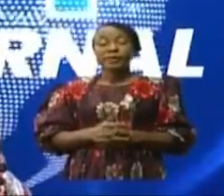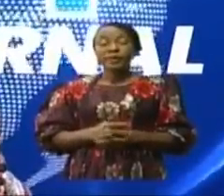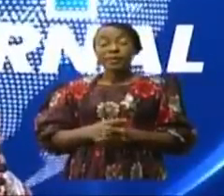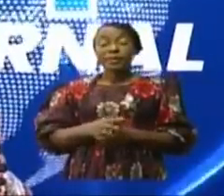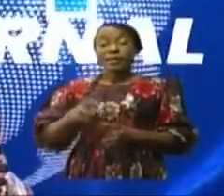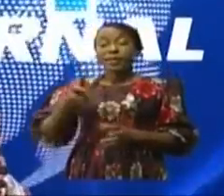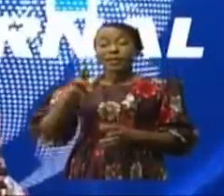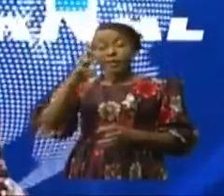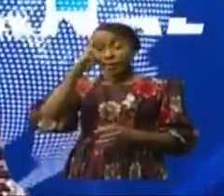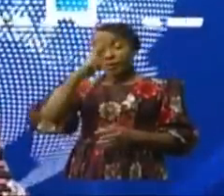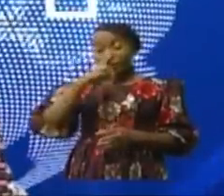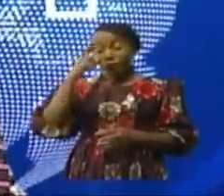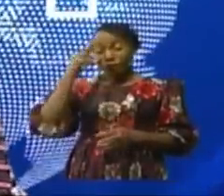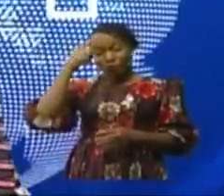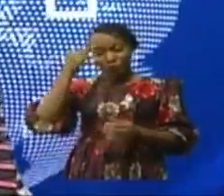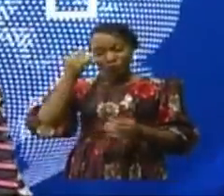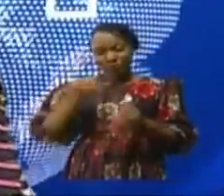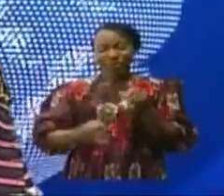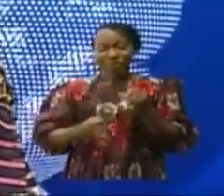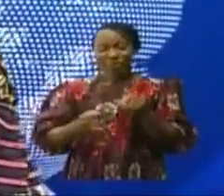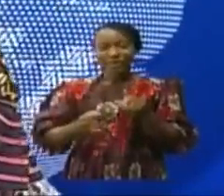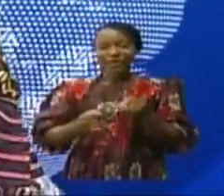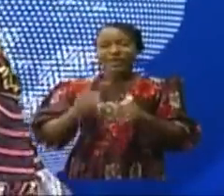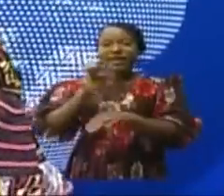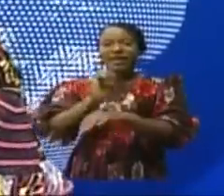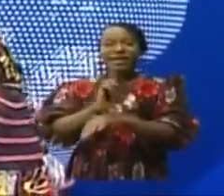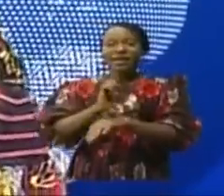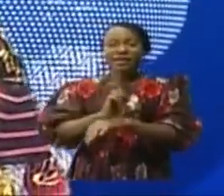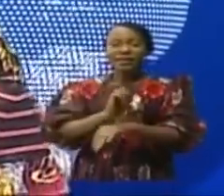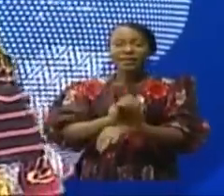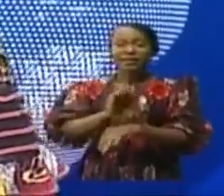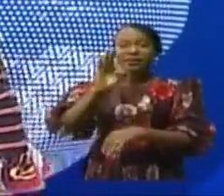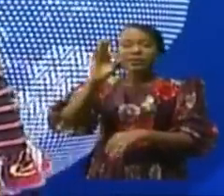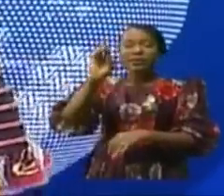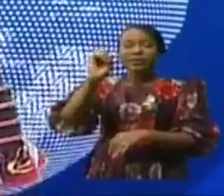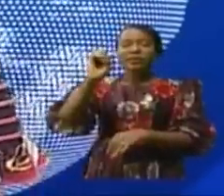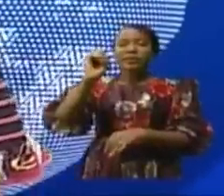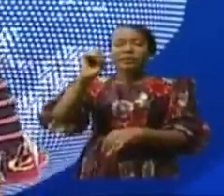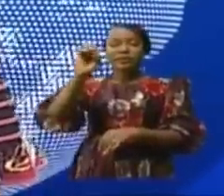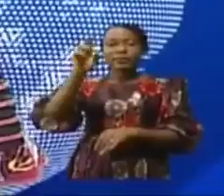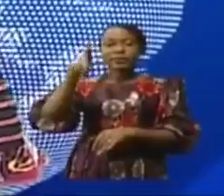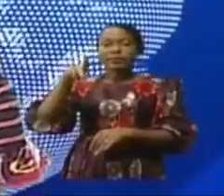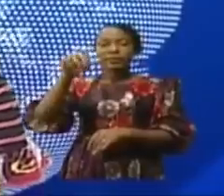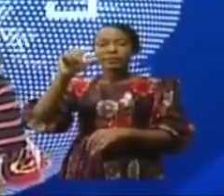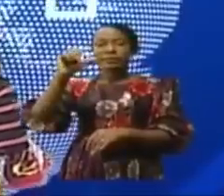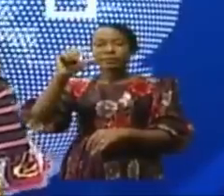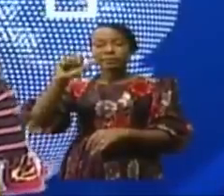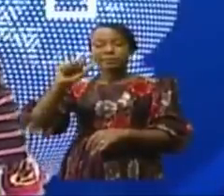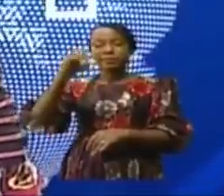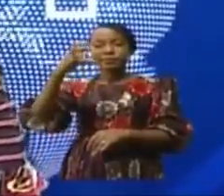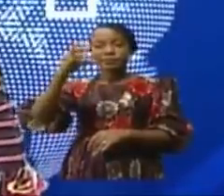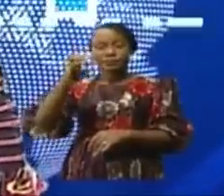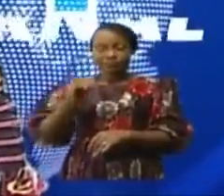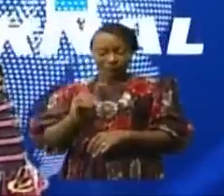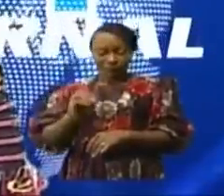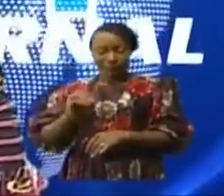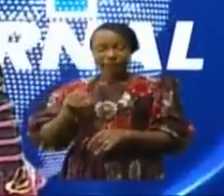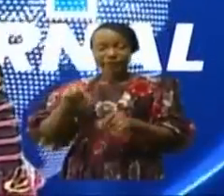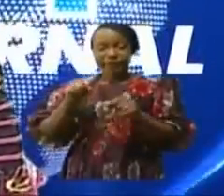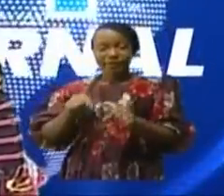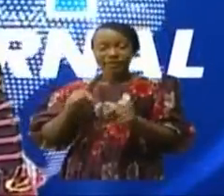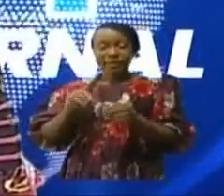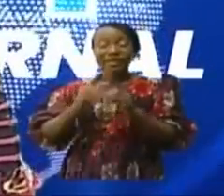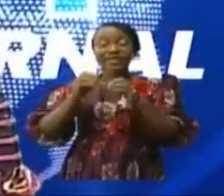Religion pour finir, l'église Fipakou Nzambe Malamou souffle cette année sur sa 55e bougie pour lancer